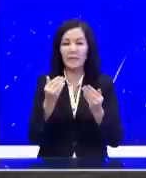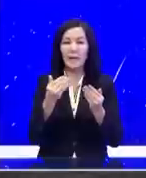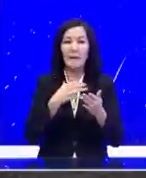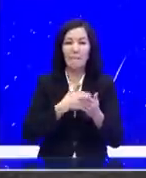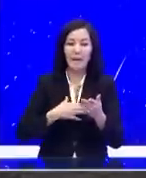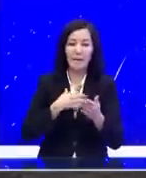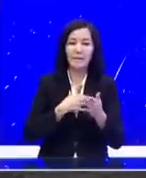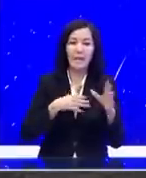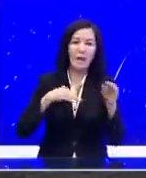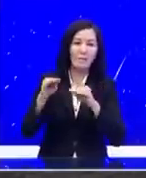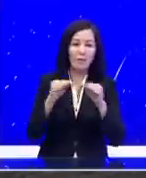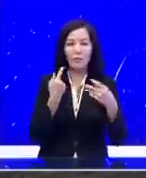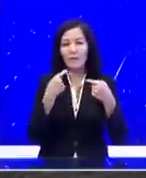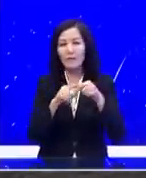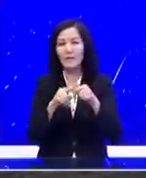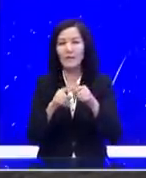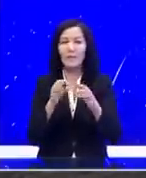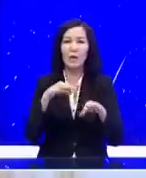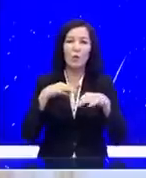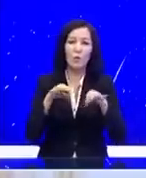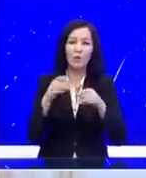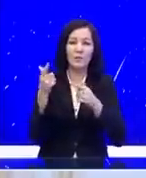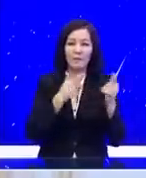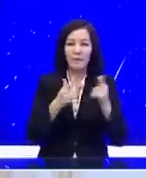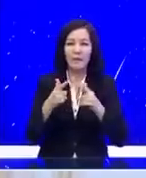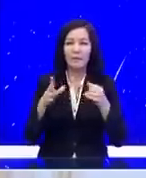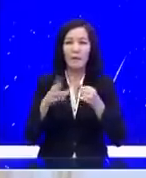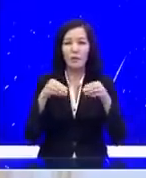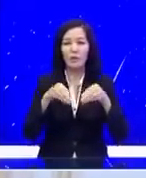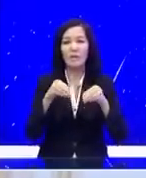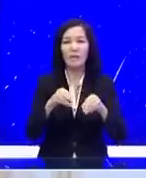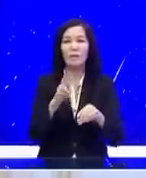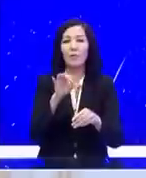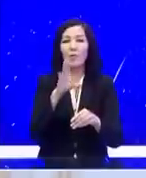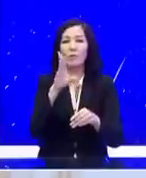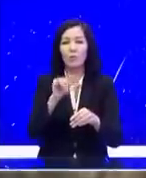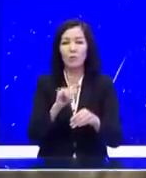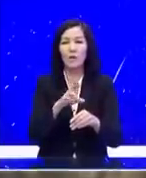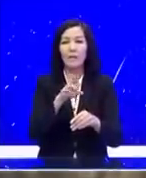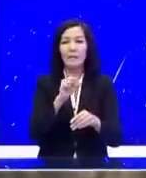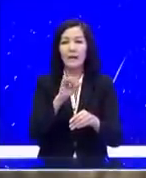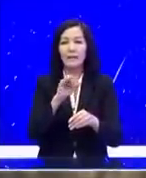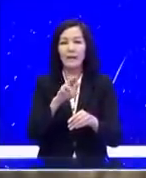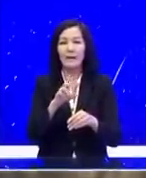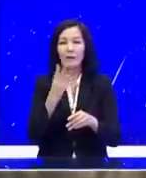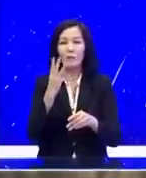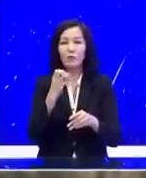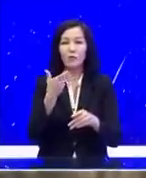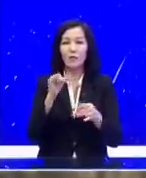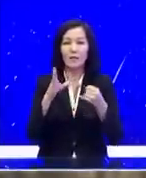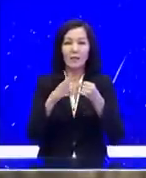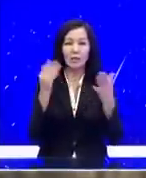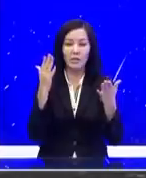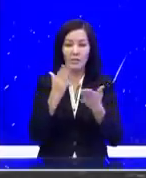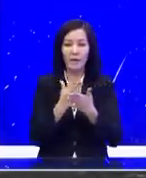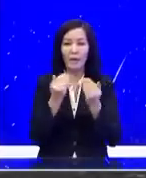Құрал саймандарын сайлап қамданған диқаншылар күні-түні егін басында жүр. Бірі көксулық Таяр Зейнелев. Игілігінде 300 гектардан аса